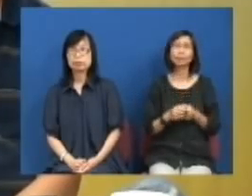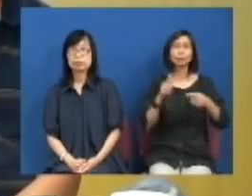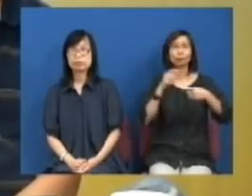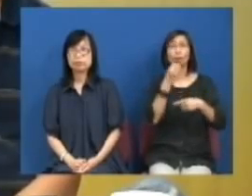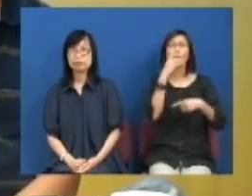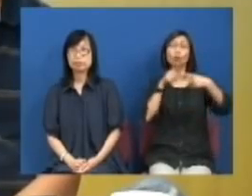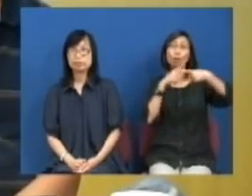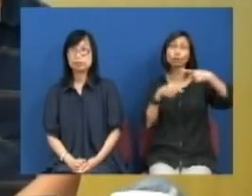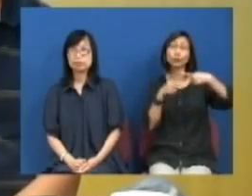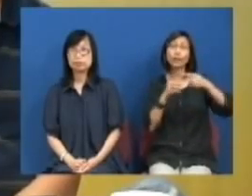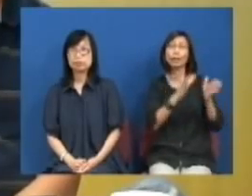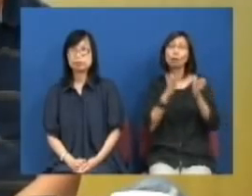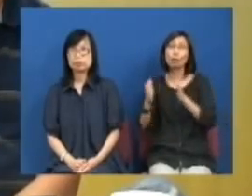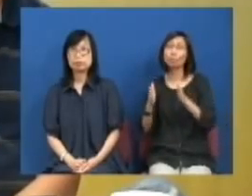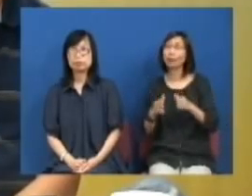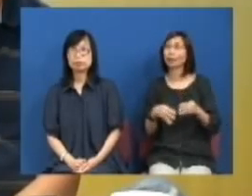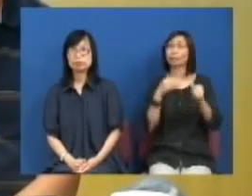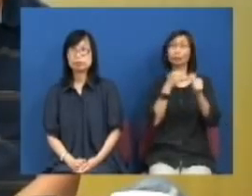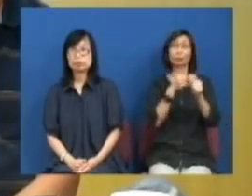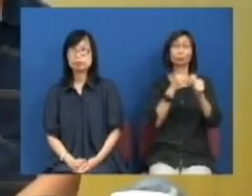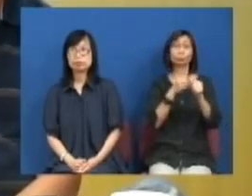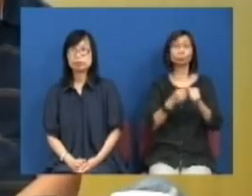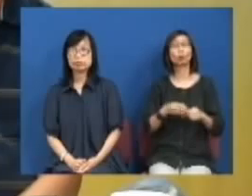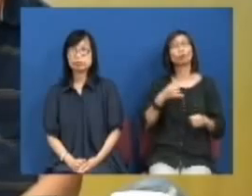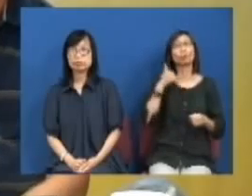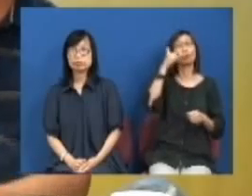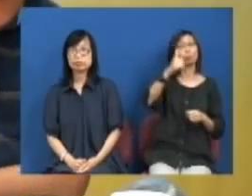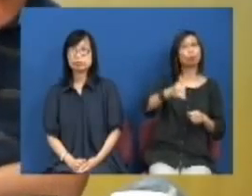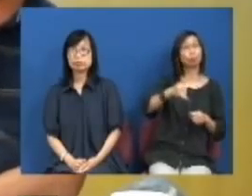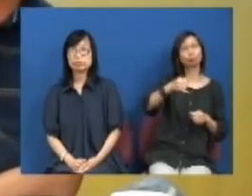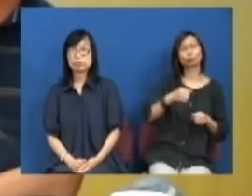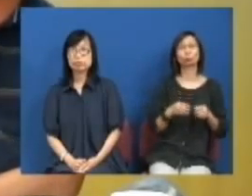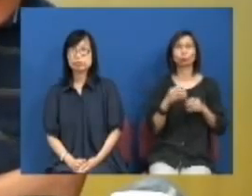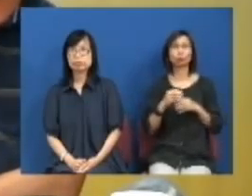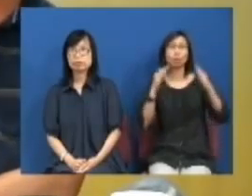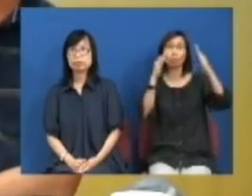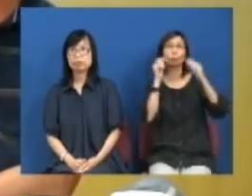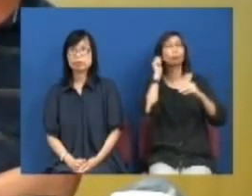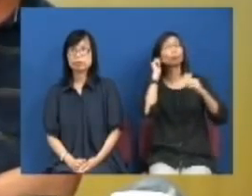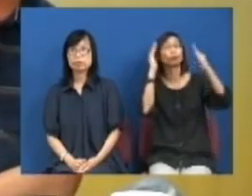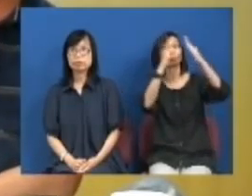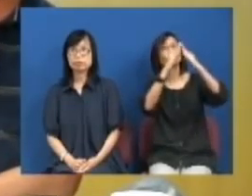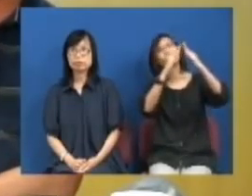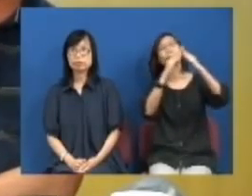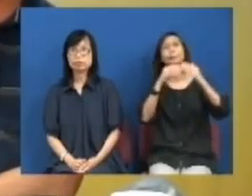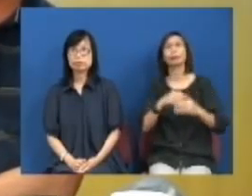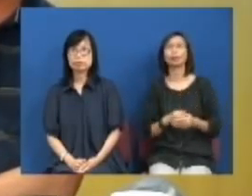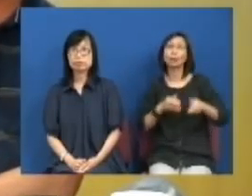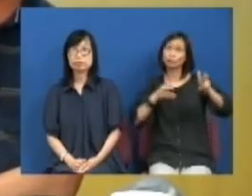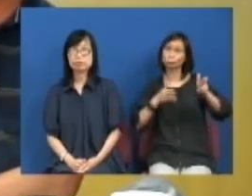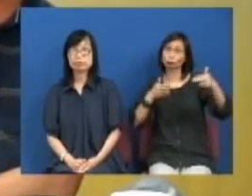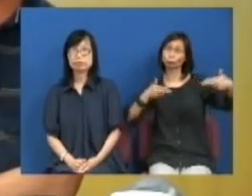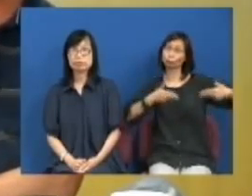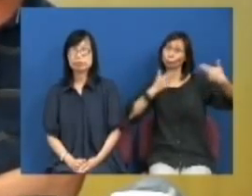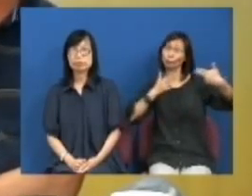嘅教授去到即係黃山素基屋企咧，係進行嗰、那個即係採訪。你會即係如果你話透